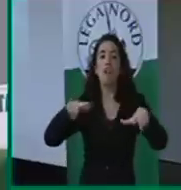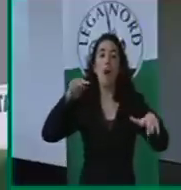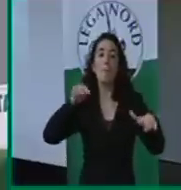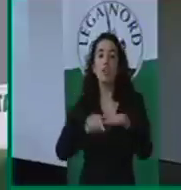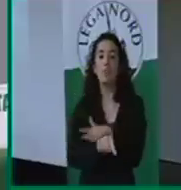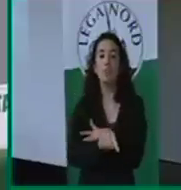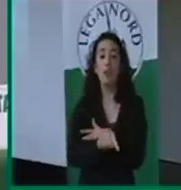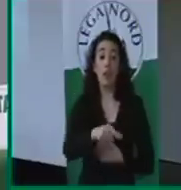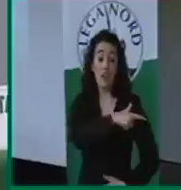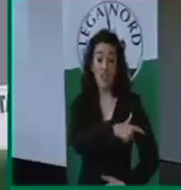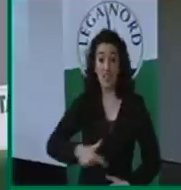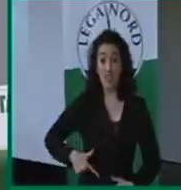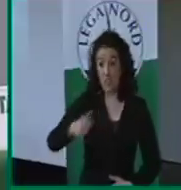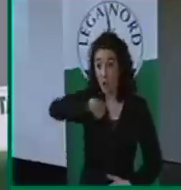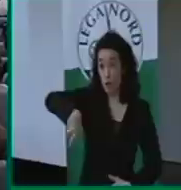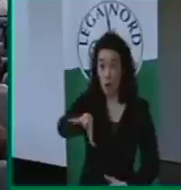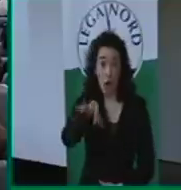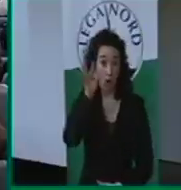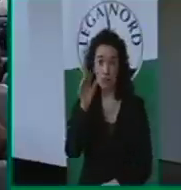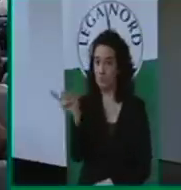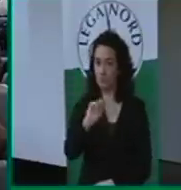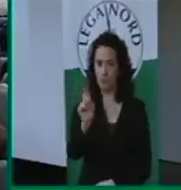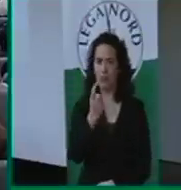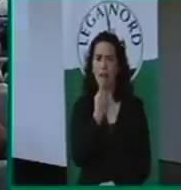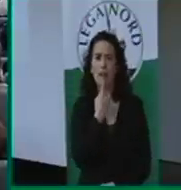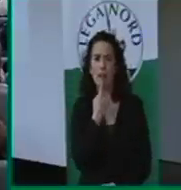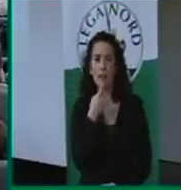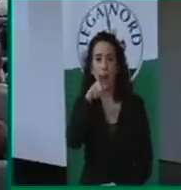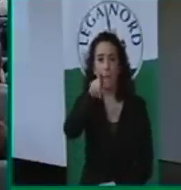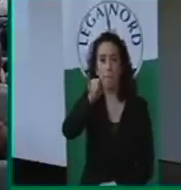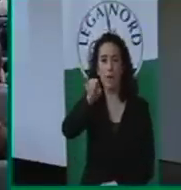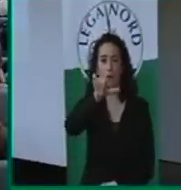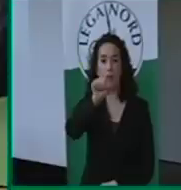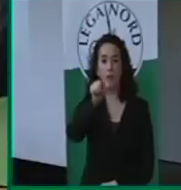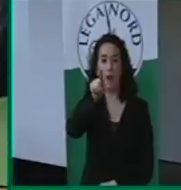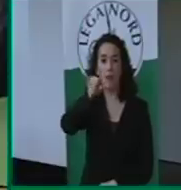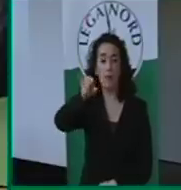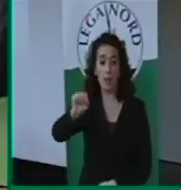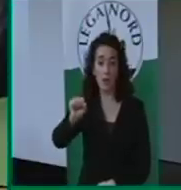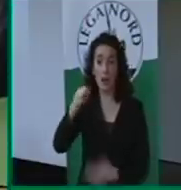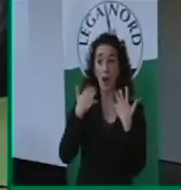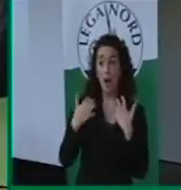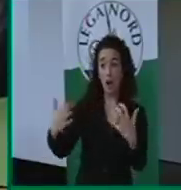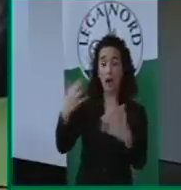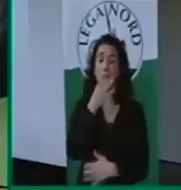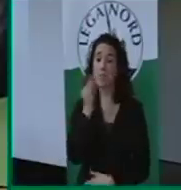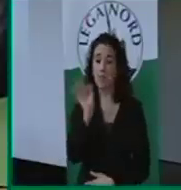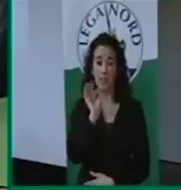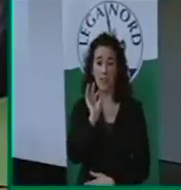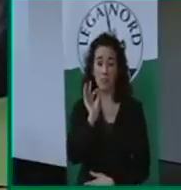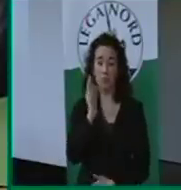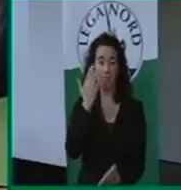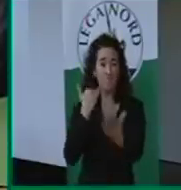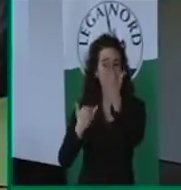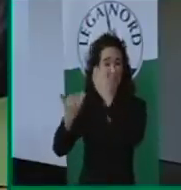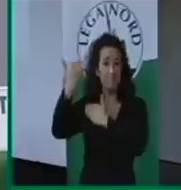eletto da noi ma che sarà Pisapia e questo bellissimo auditorium come dicevo prima che è stato il punto di partenza di